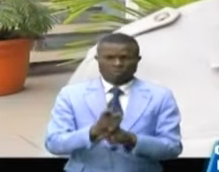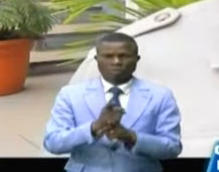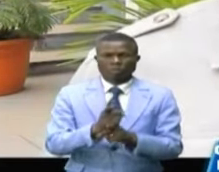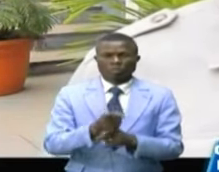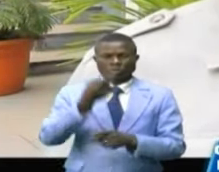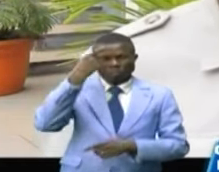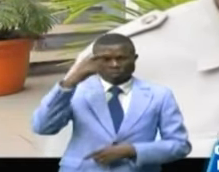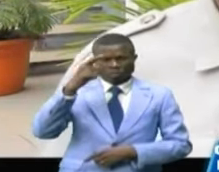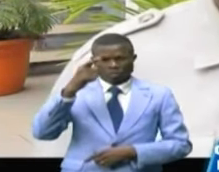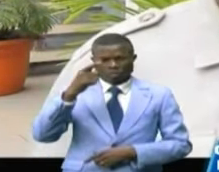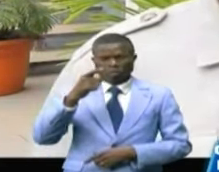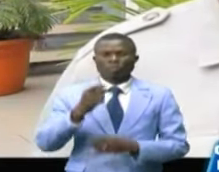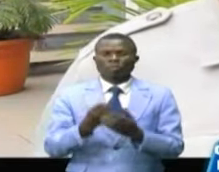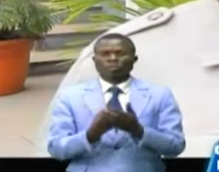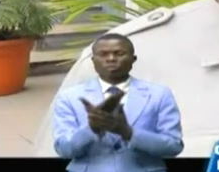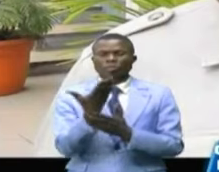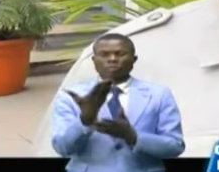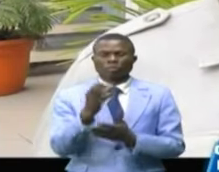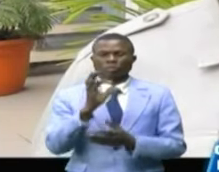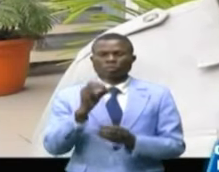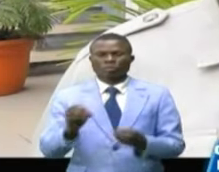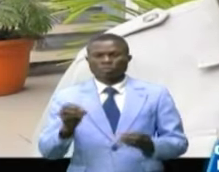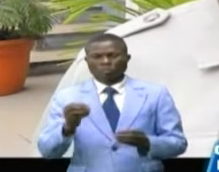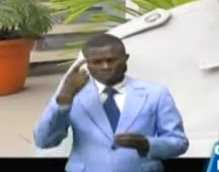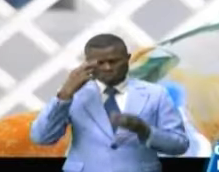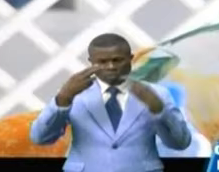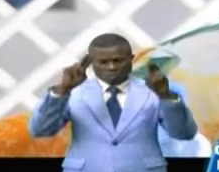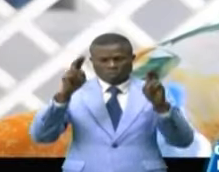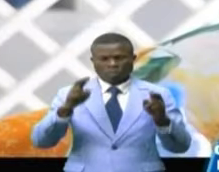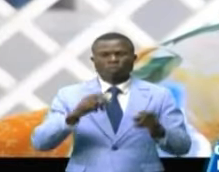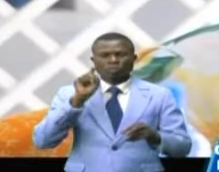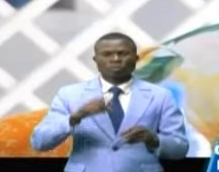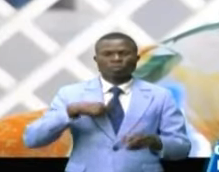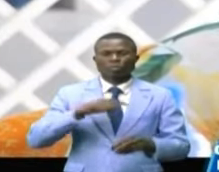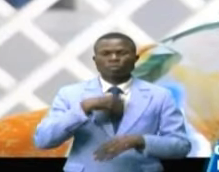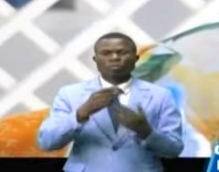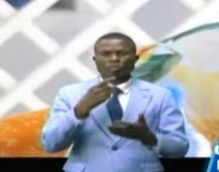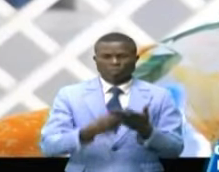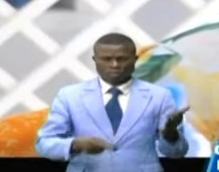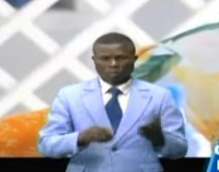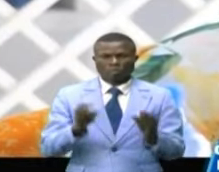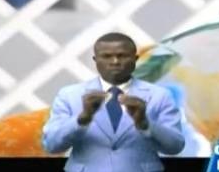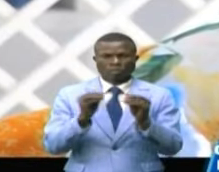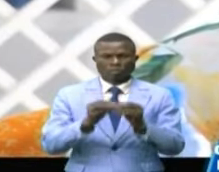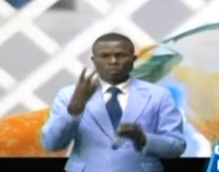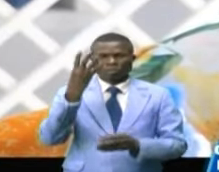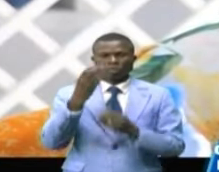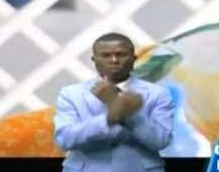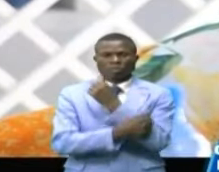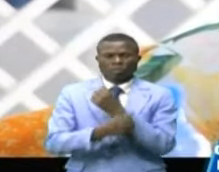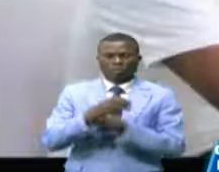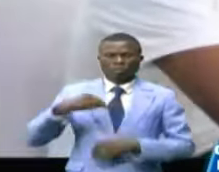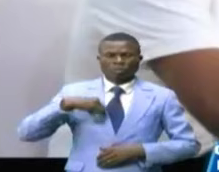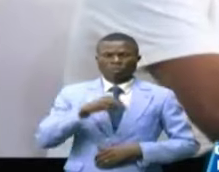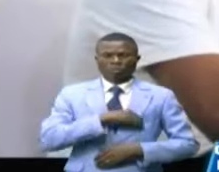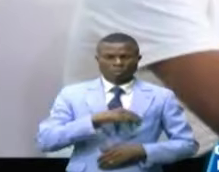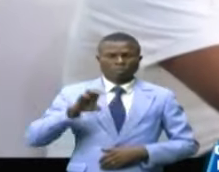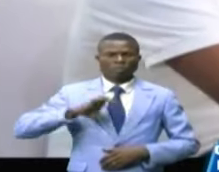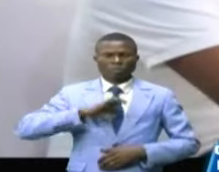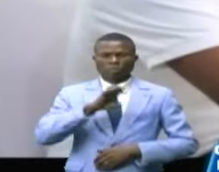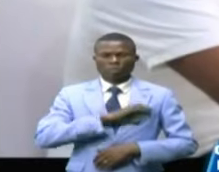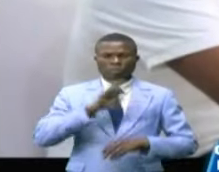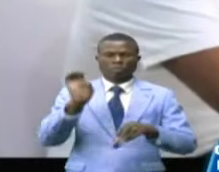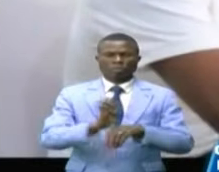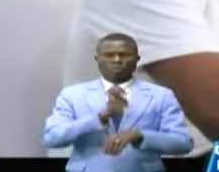par rapport aux ressources qu'il faut pour pouvoir atteindre ces objectifs. La session de Kinshasa réunit les quatre pays membres du comité exécutif,